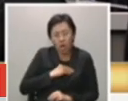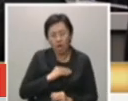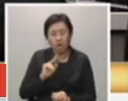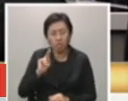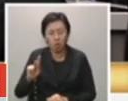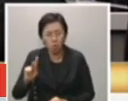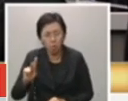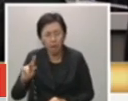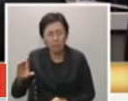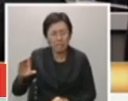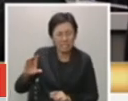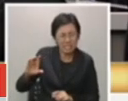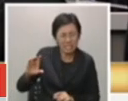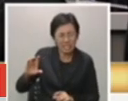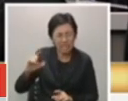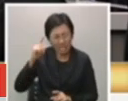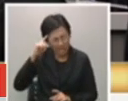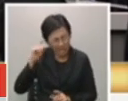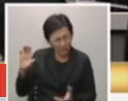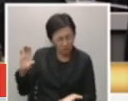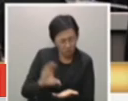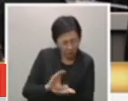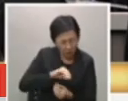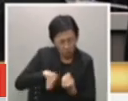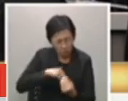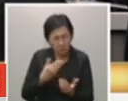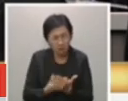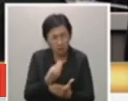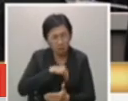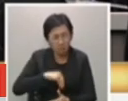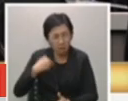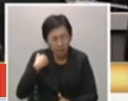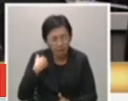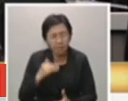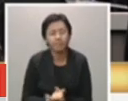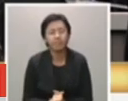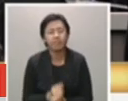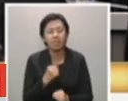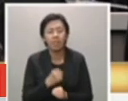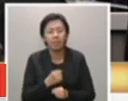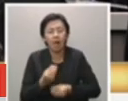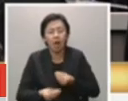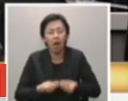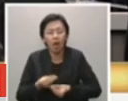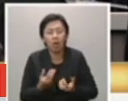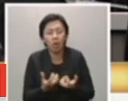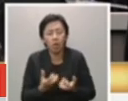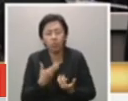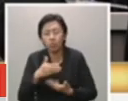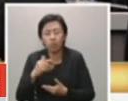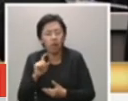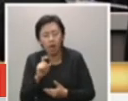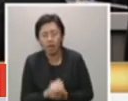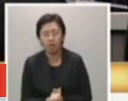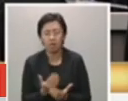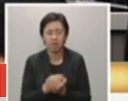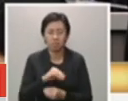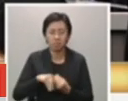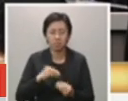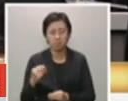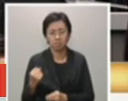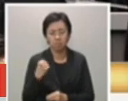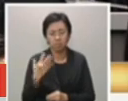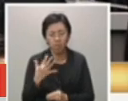าก็ไม่มั่นใจว่าการลงทุนของตัวเองจะประสบความสำเร็จได้อย่างไรก็ผลิตสินค้ามามันขายไม่ได้อะมันไม่มีความมั่นใจในเศรษฐกิจคน